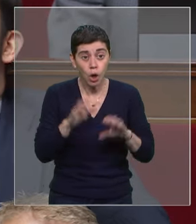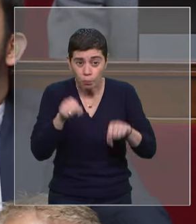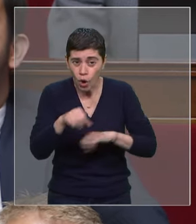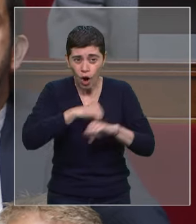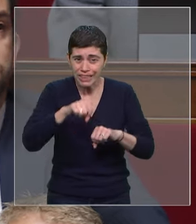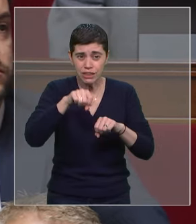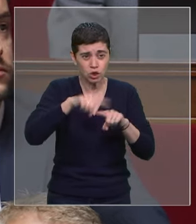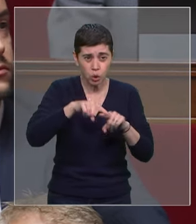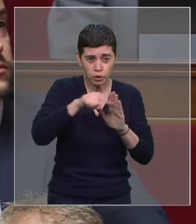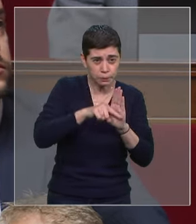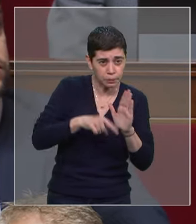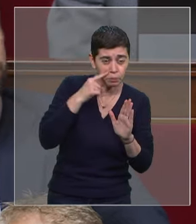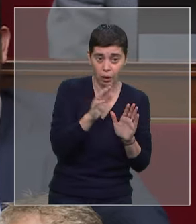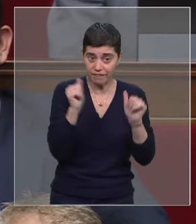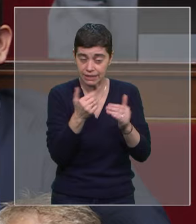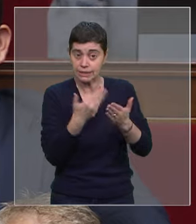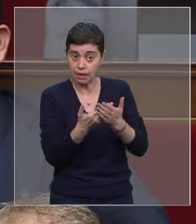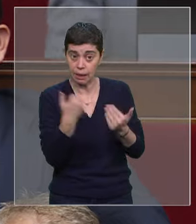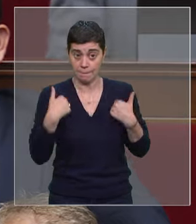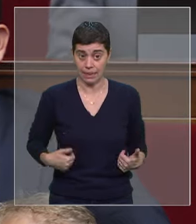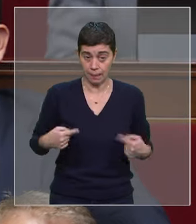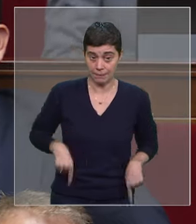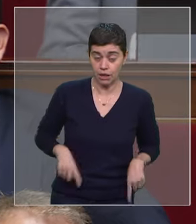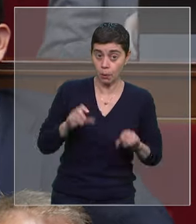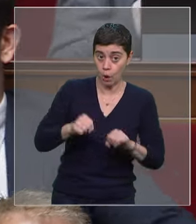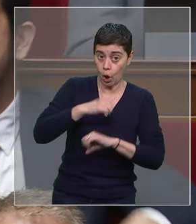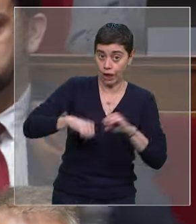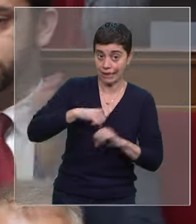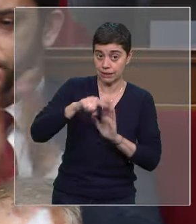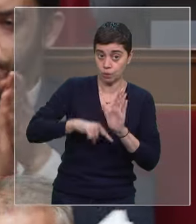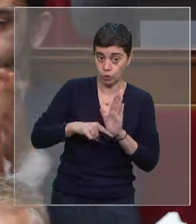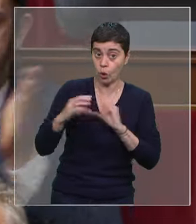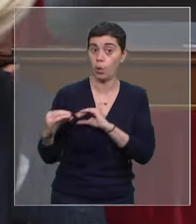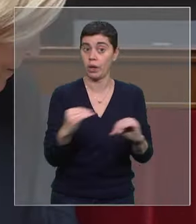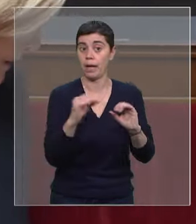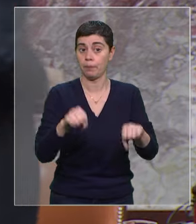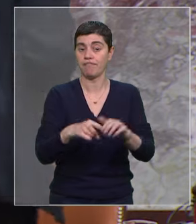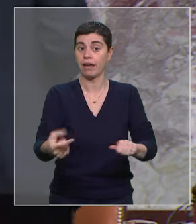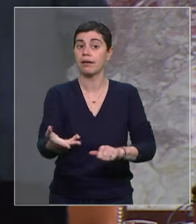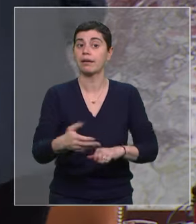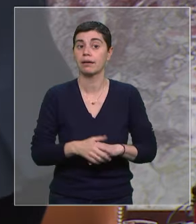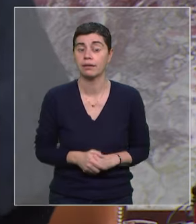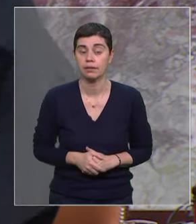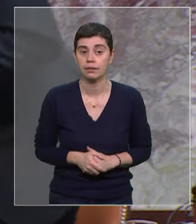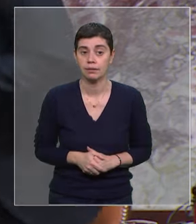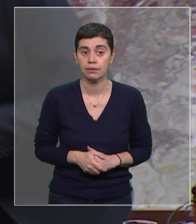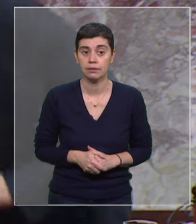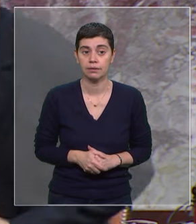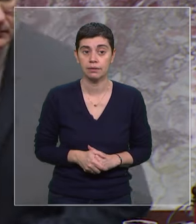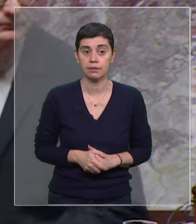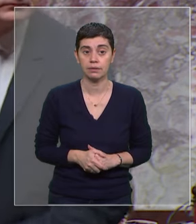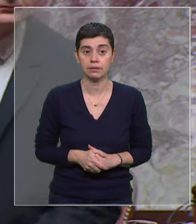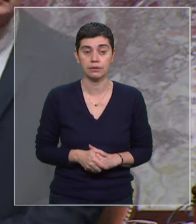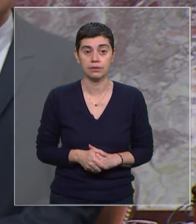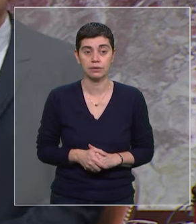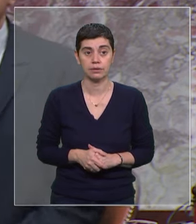Merci Madame la Première beaucoup. Ministre, êtes-vous prête à prendre ces mesures et à les mettre en œuvre ? Merci. La parole est à Madame